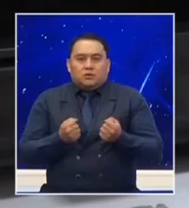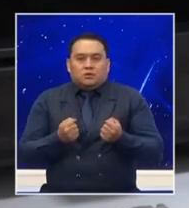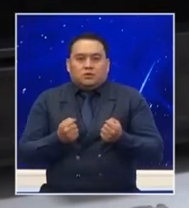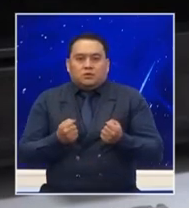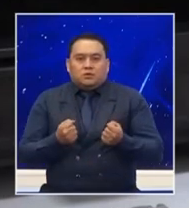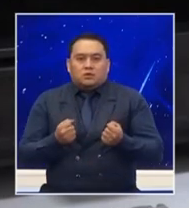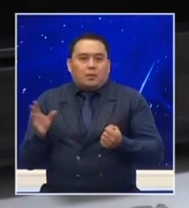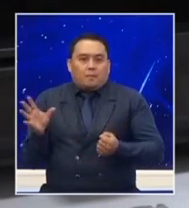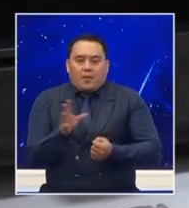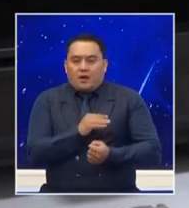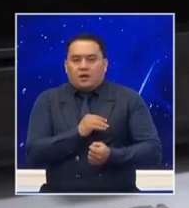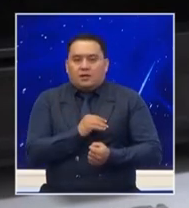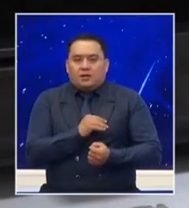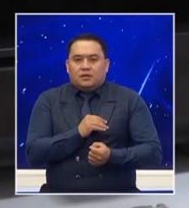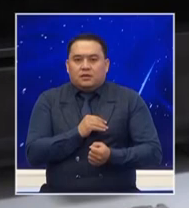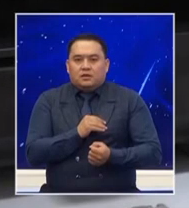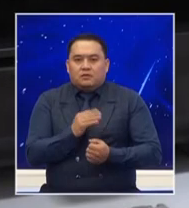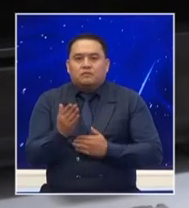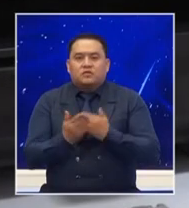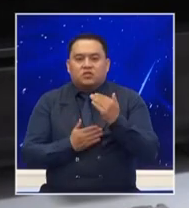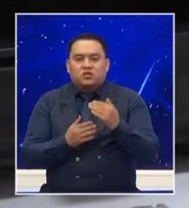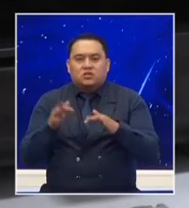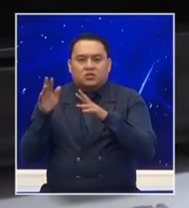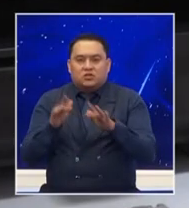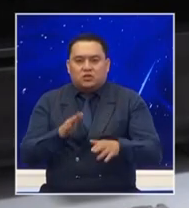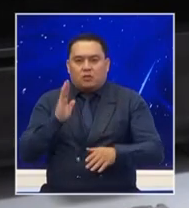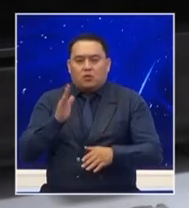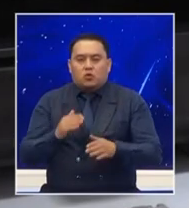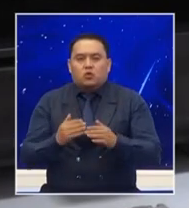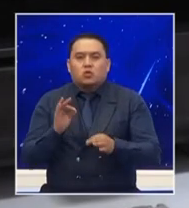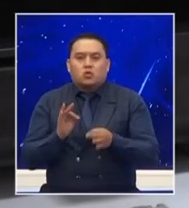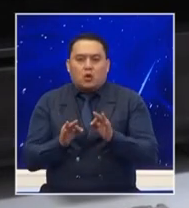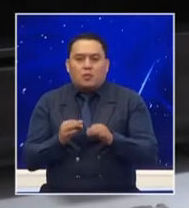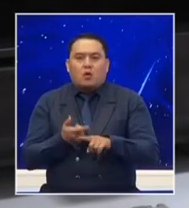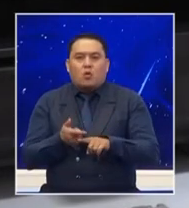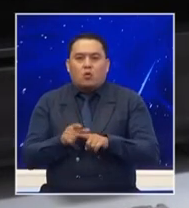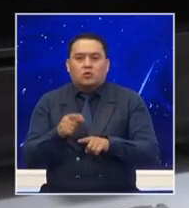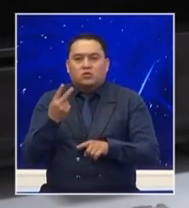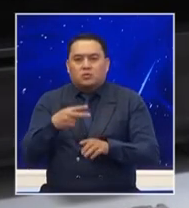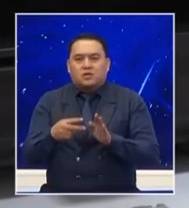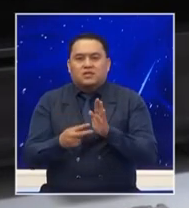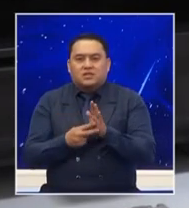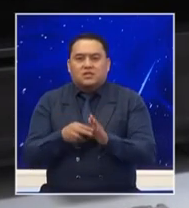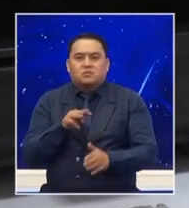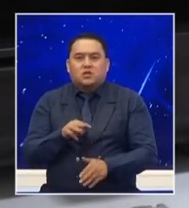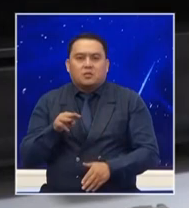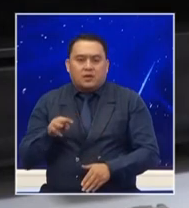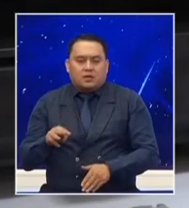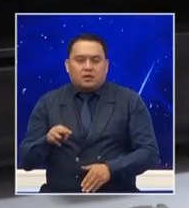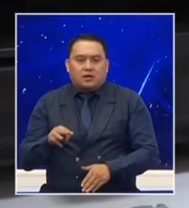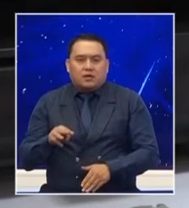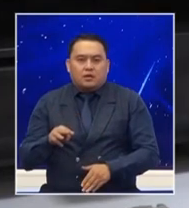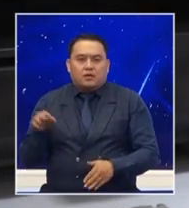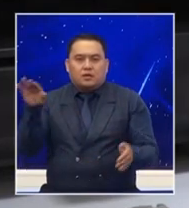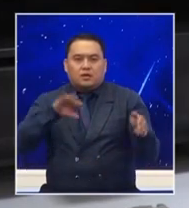қалған өңірдің барлығында нормадан жоғары. Яғни норма дегеніміз 28 мм-ге дейін, ал